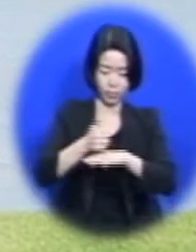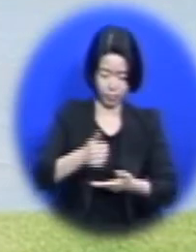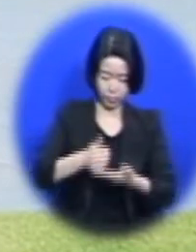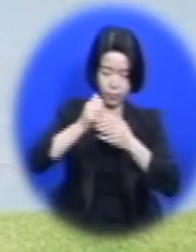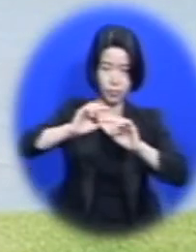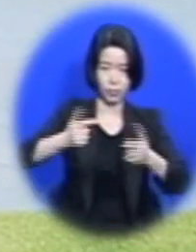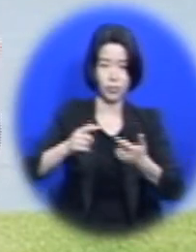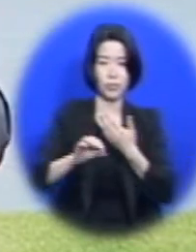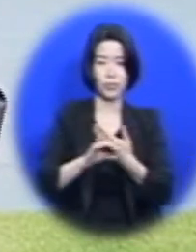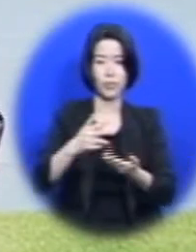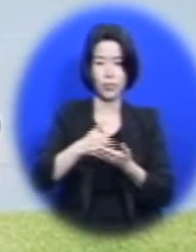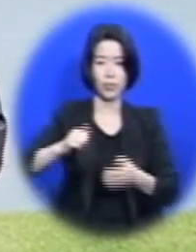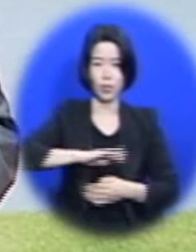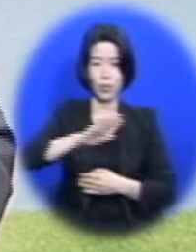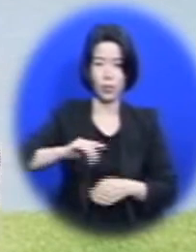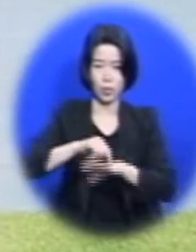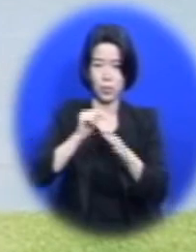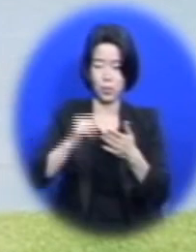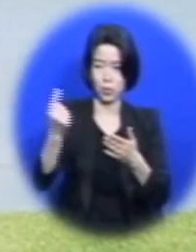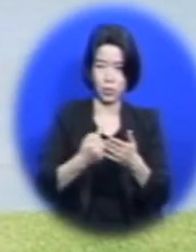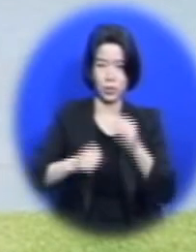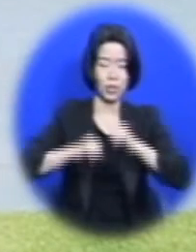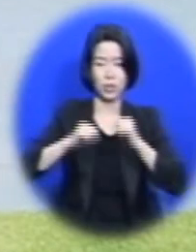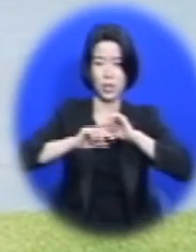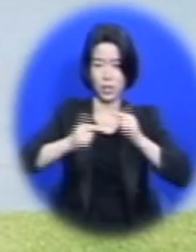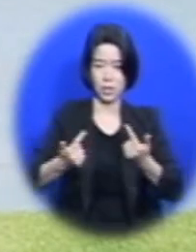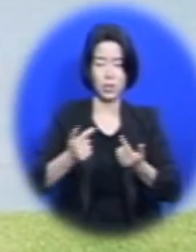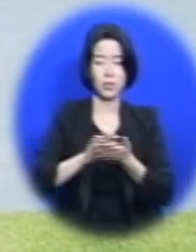않는다면 주님은 우리 마음속에 오셔서 역사하지 않으십니다.